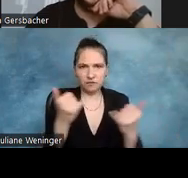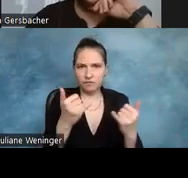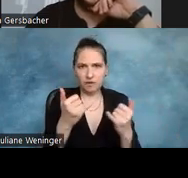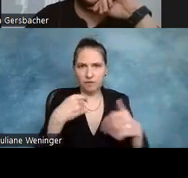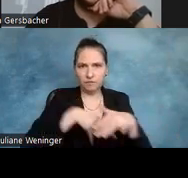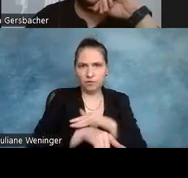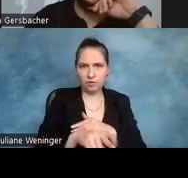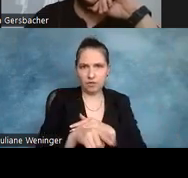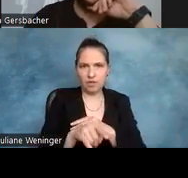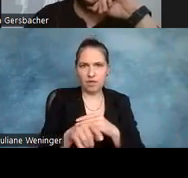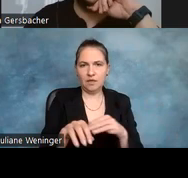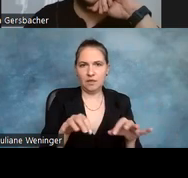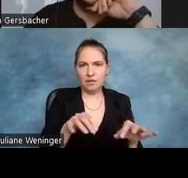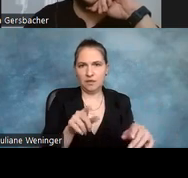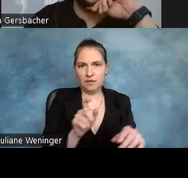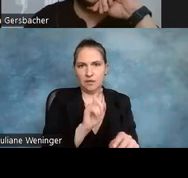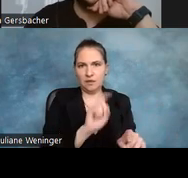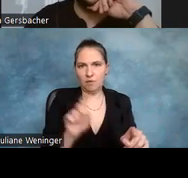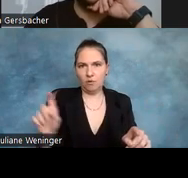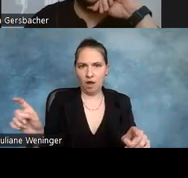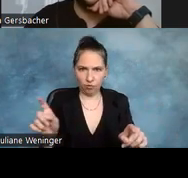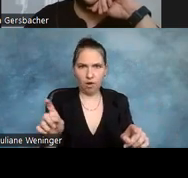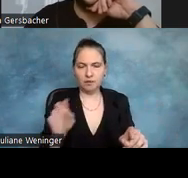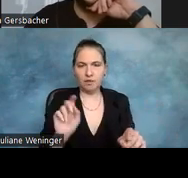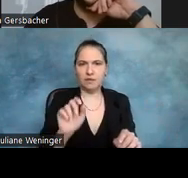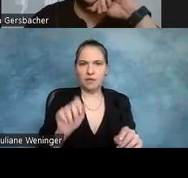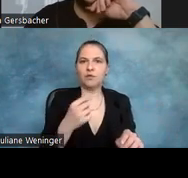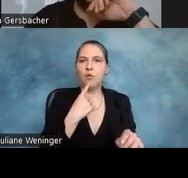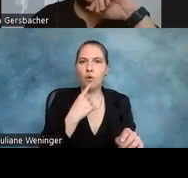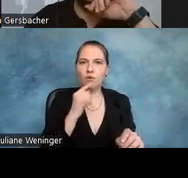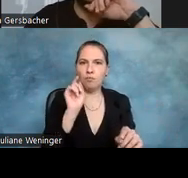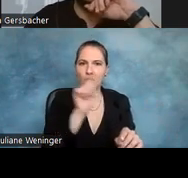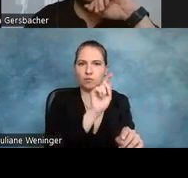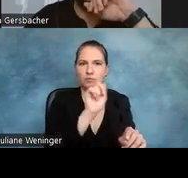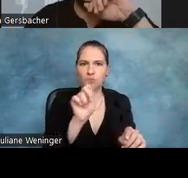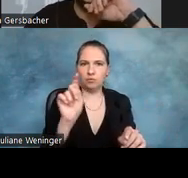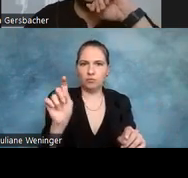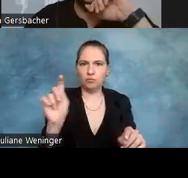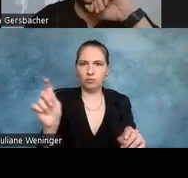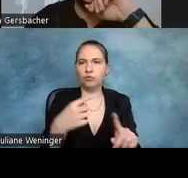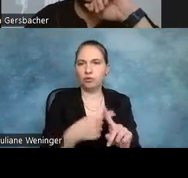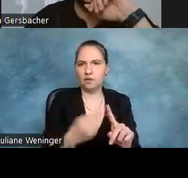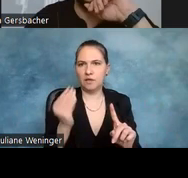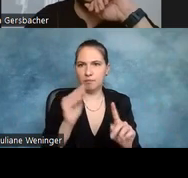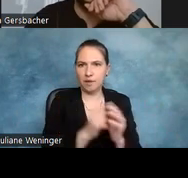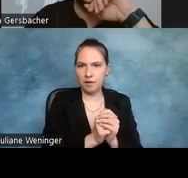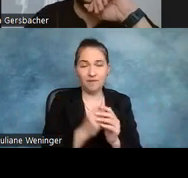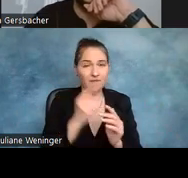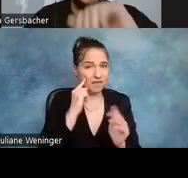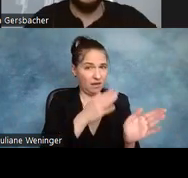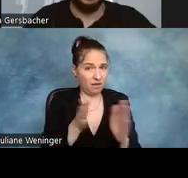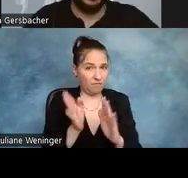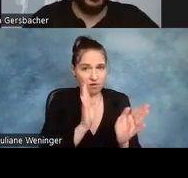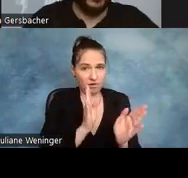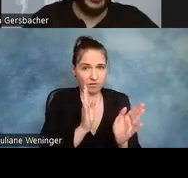über die Tabulator-Taste, bekommt einen roten Punkt. Genau, sehen wir hier einen roten Punkt und eine Zahl in der Reihenfolge, in